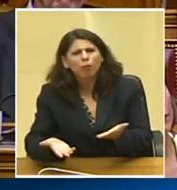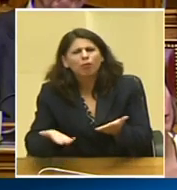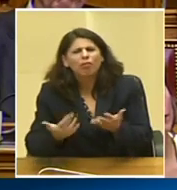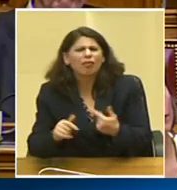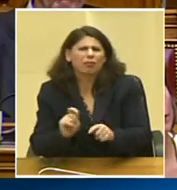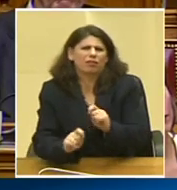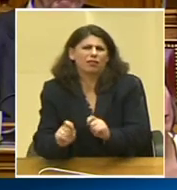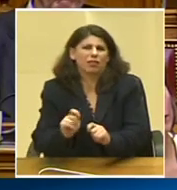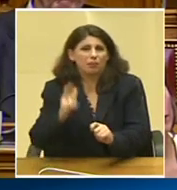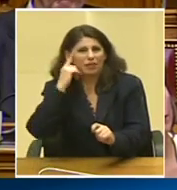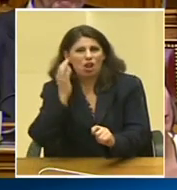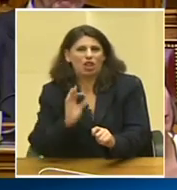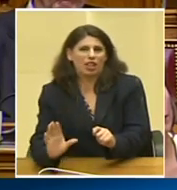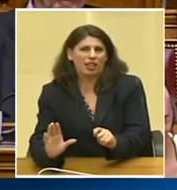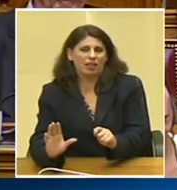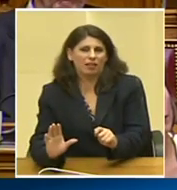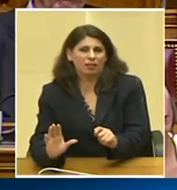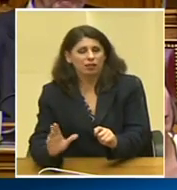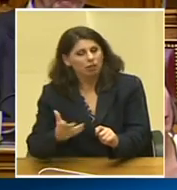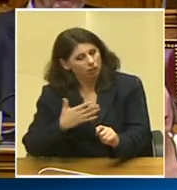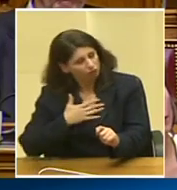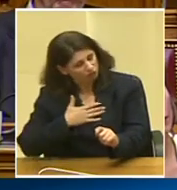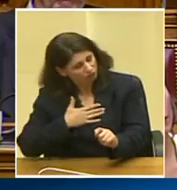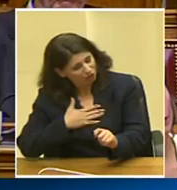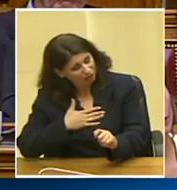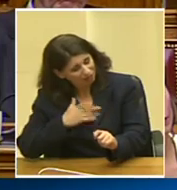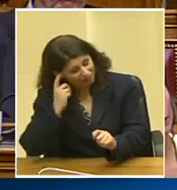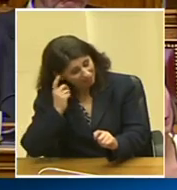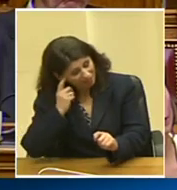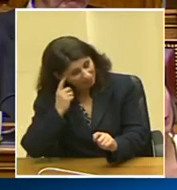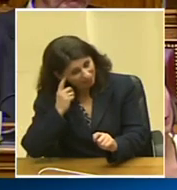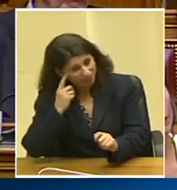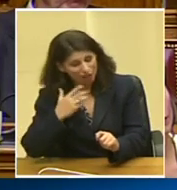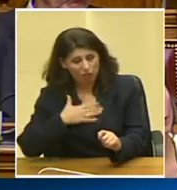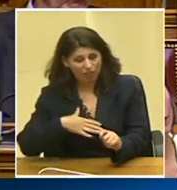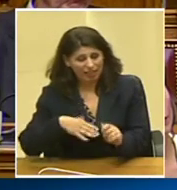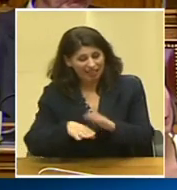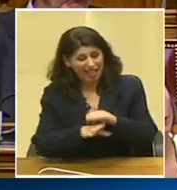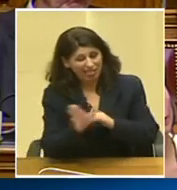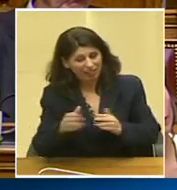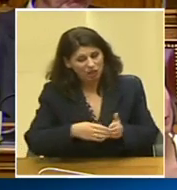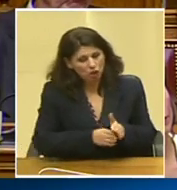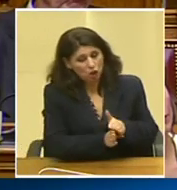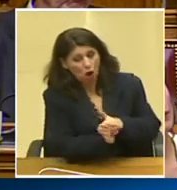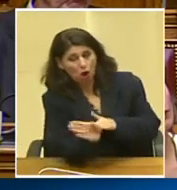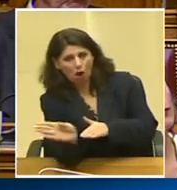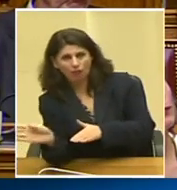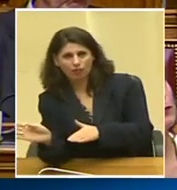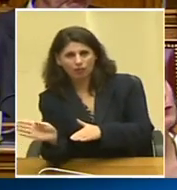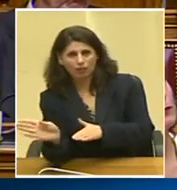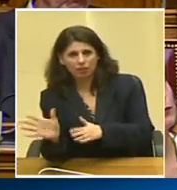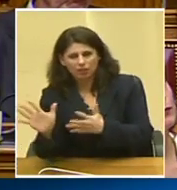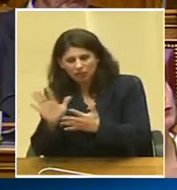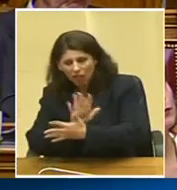στοιχειοθετηθεί με βάση τη λογική. Θεμητή η επιλογή σας να κάνετε μία δεξιά στροφή, να ψαρέψετε στα θολά